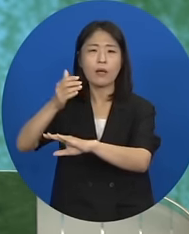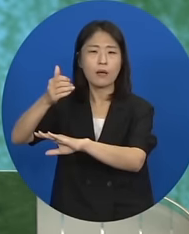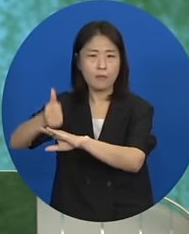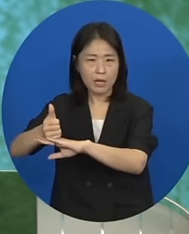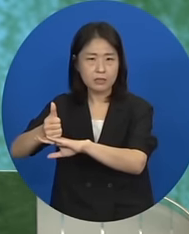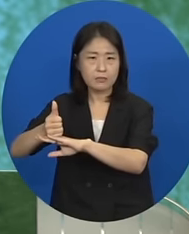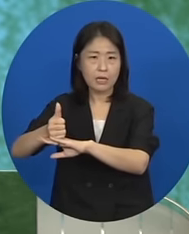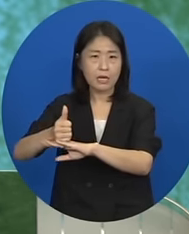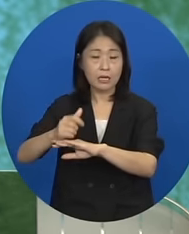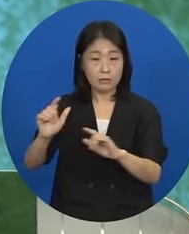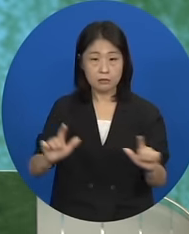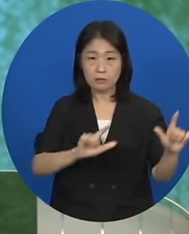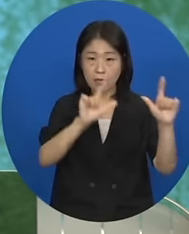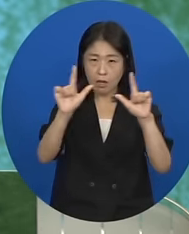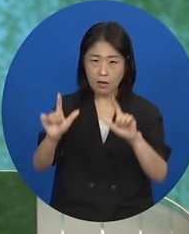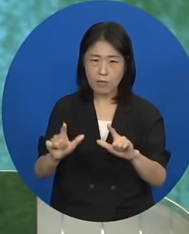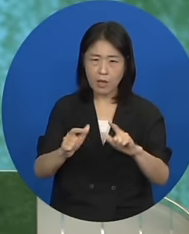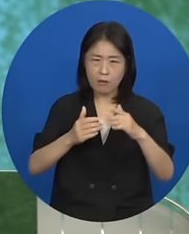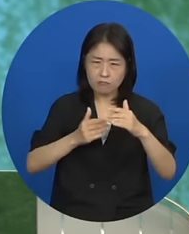마지막